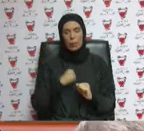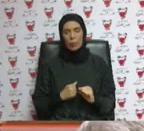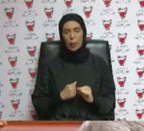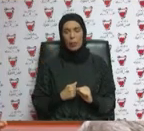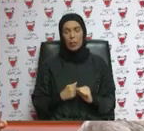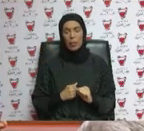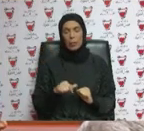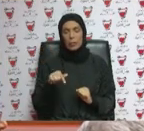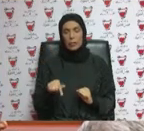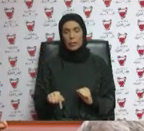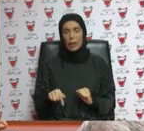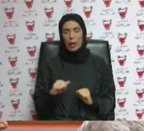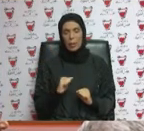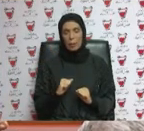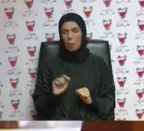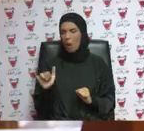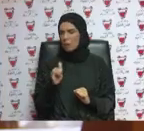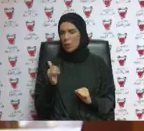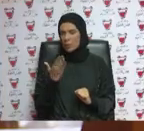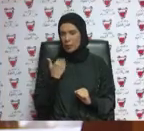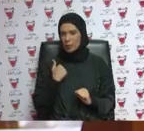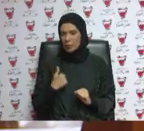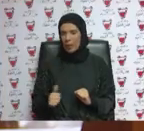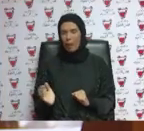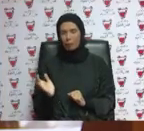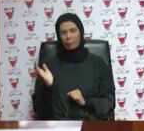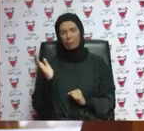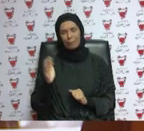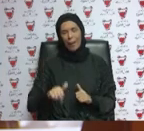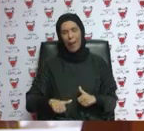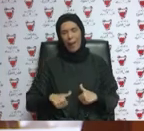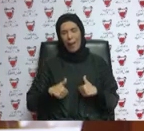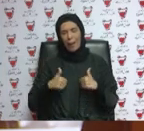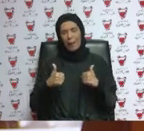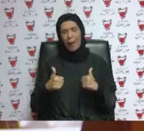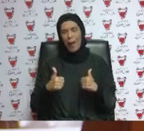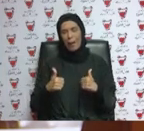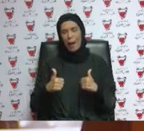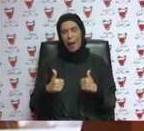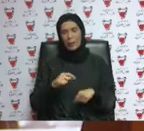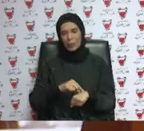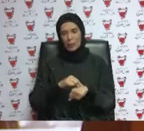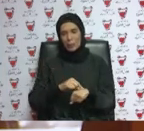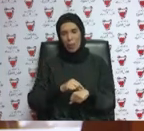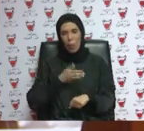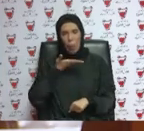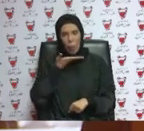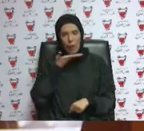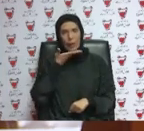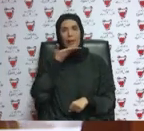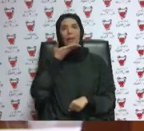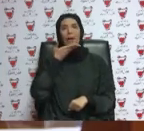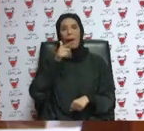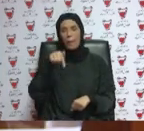وأسمى من أن يؤمن معيشة الإنسان وكرامته في سبل العيش الكريم في